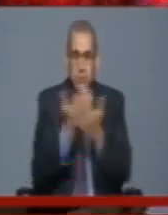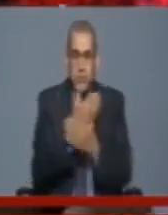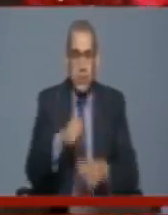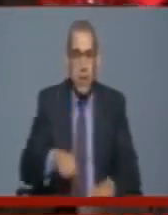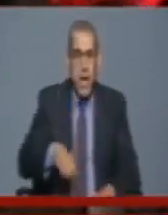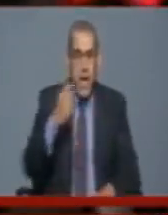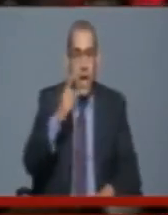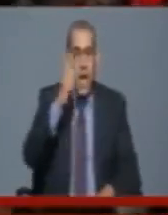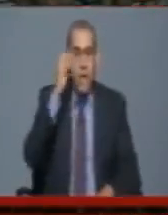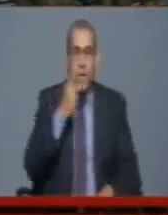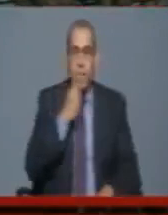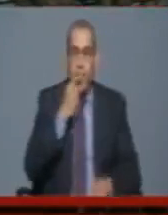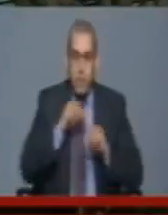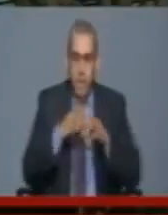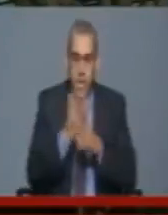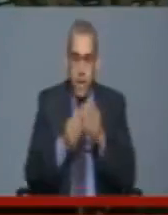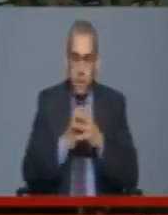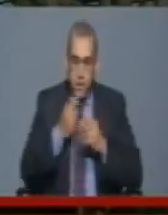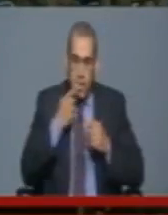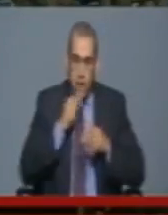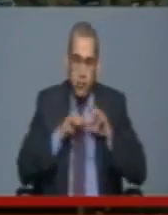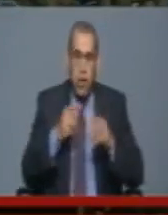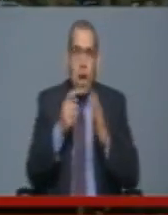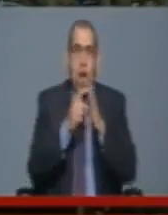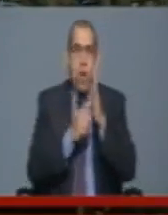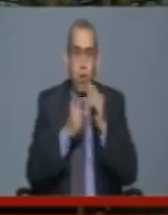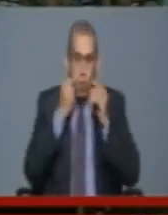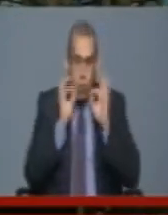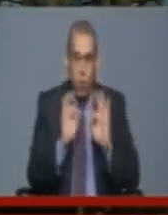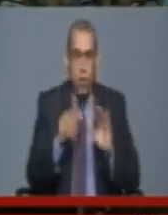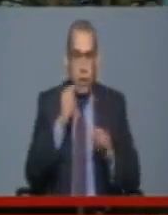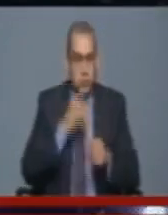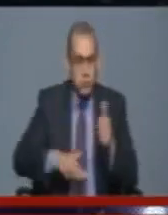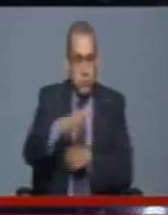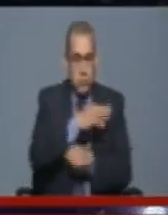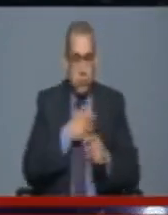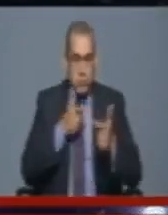إلا بدم ولادها. ده القانون الطبيعي للوطنية.